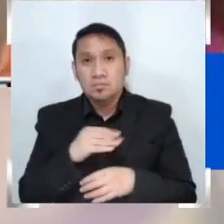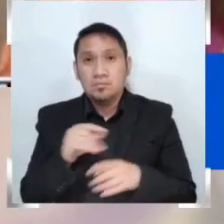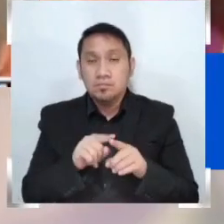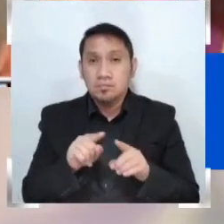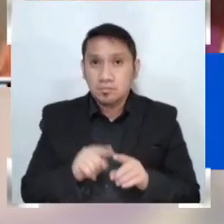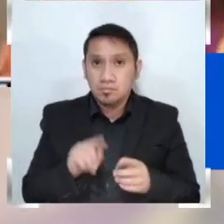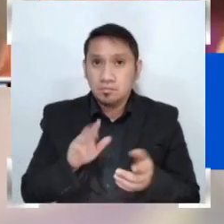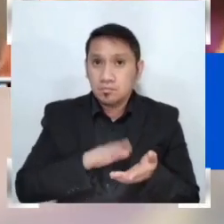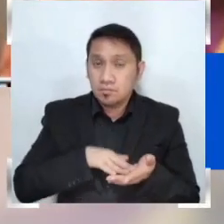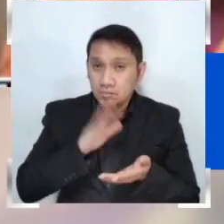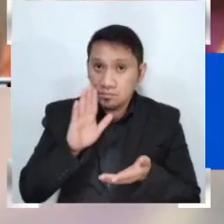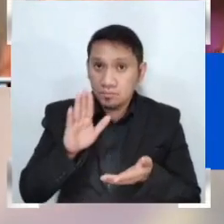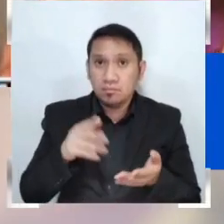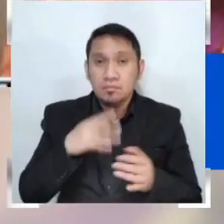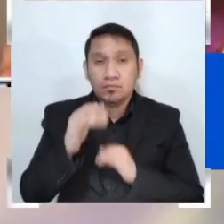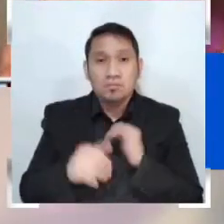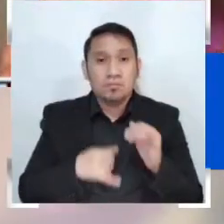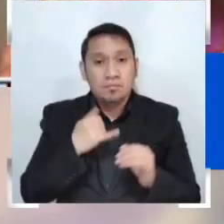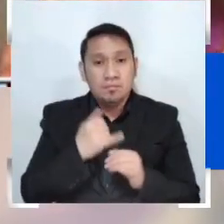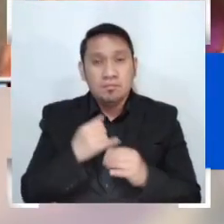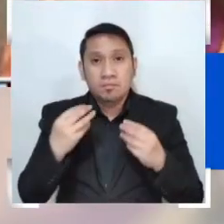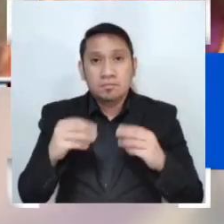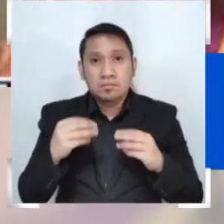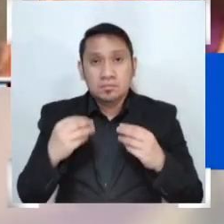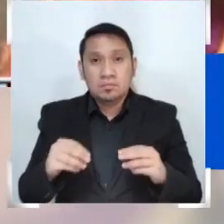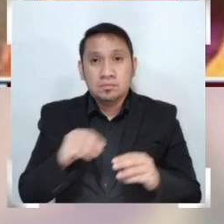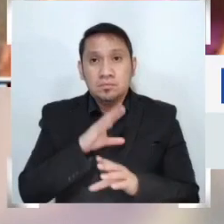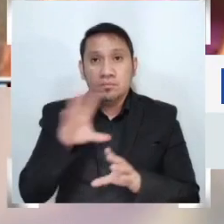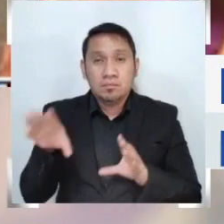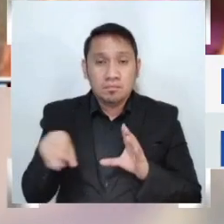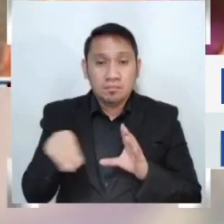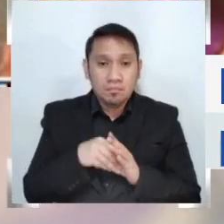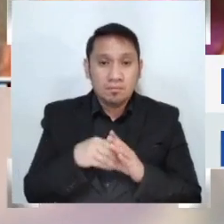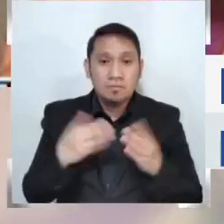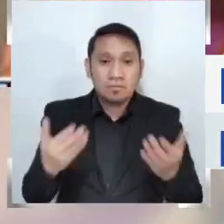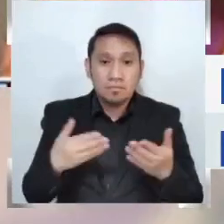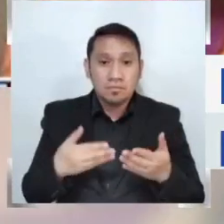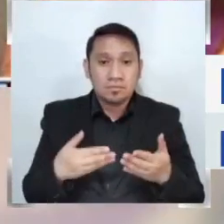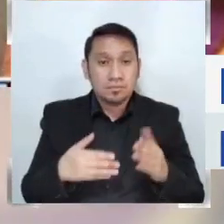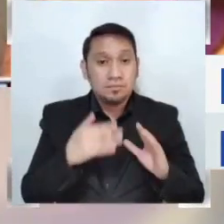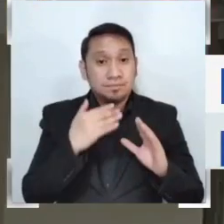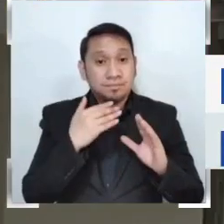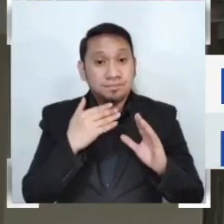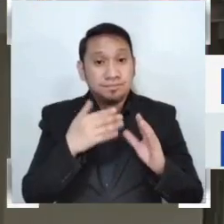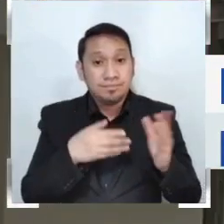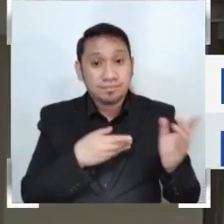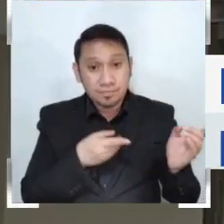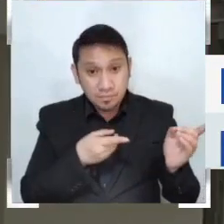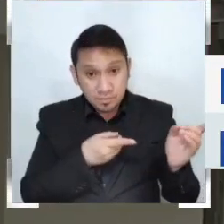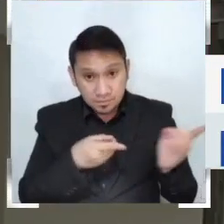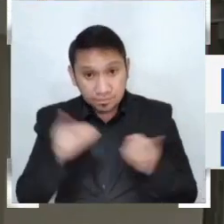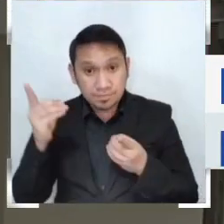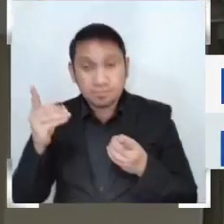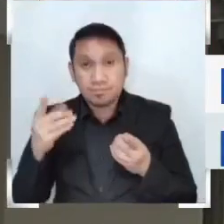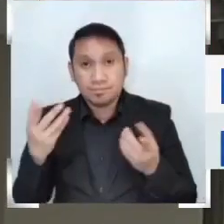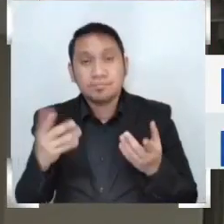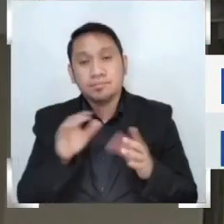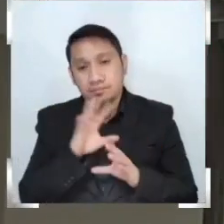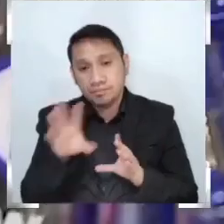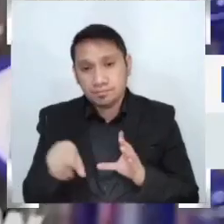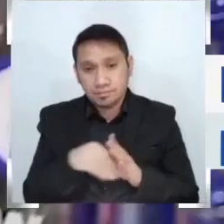in the international market, kasama yung logistics or yung distribution cost nila pagdating dito. Maglalabas din daw ang